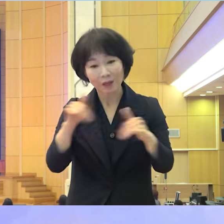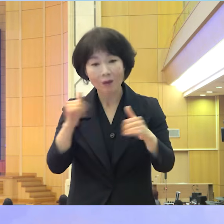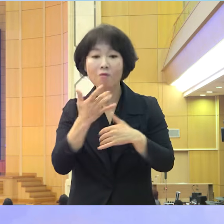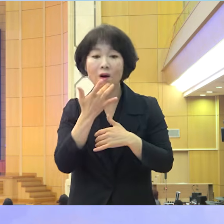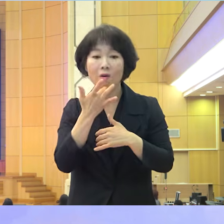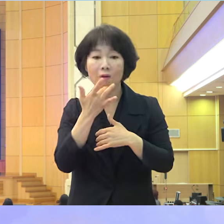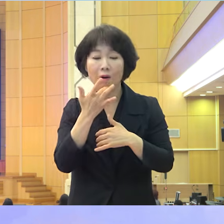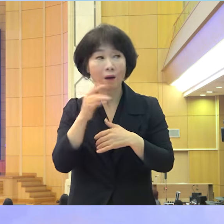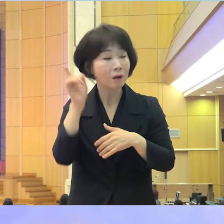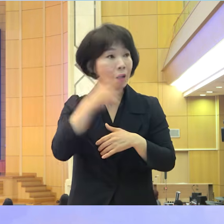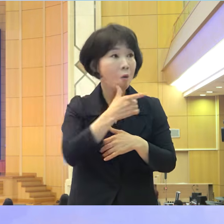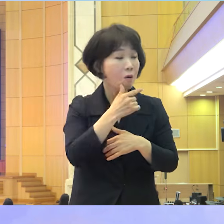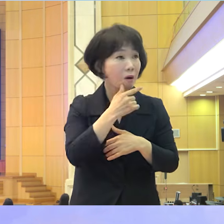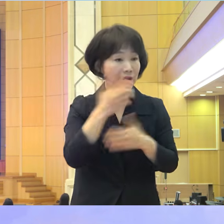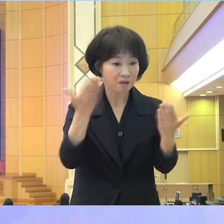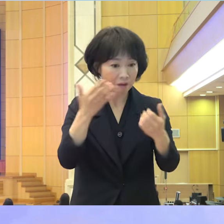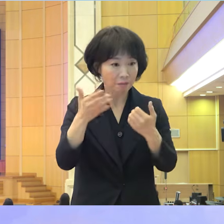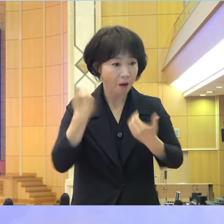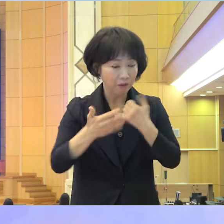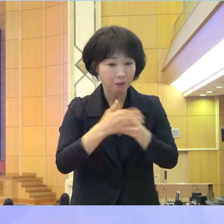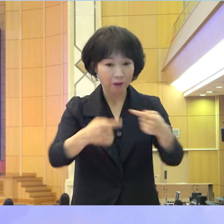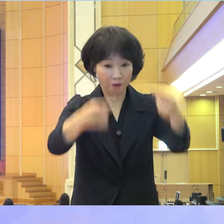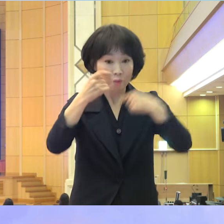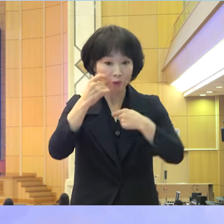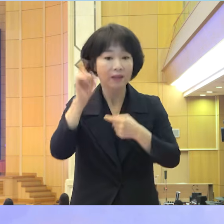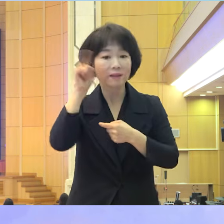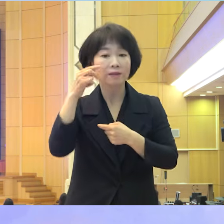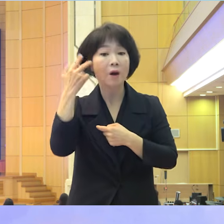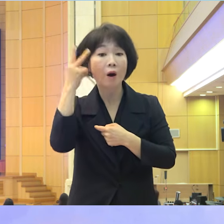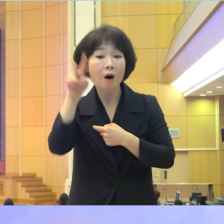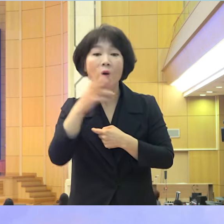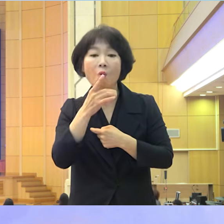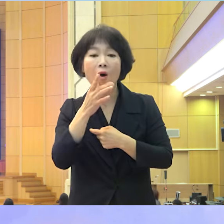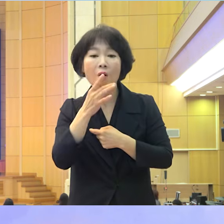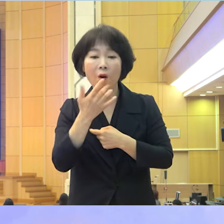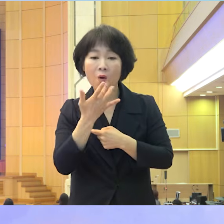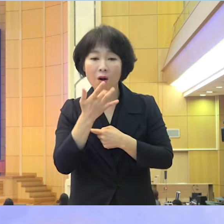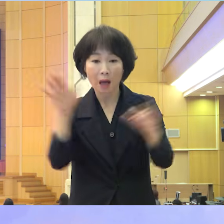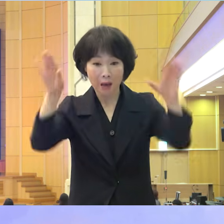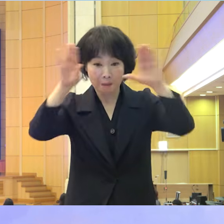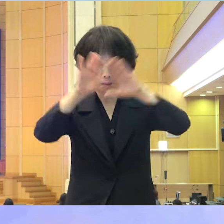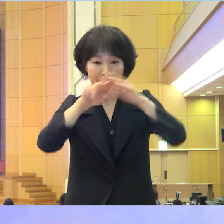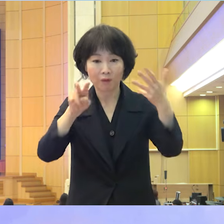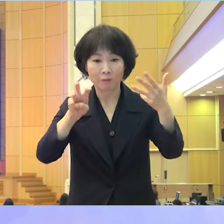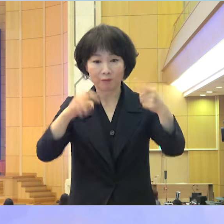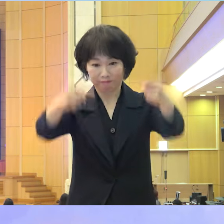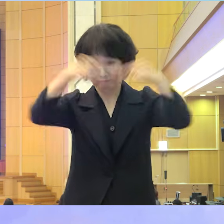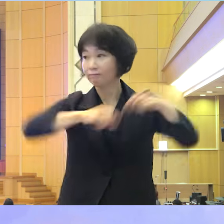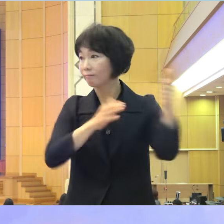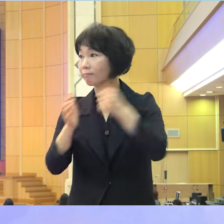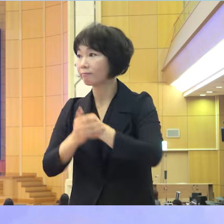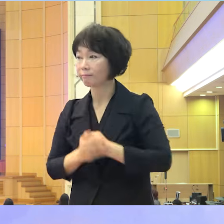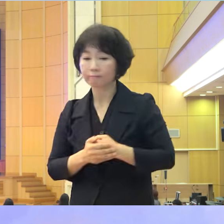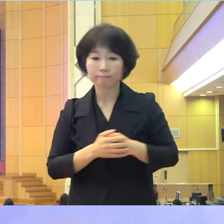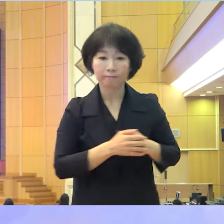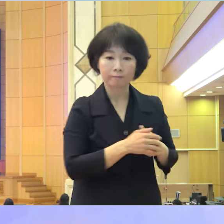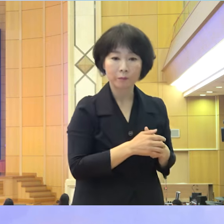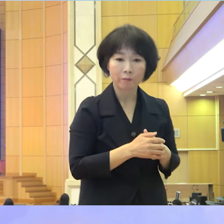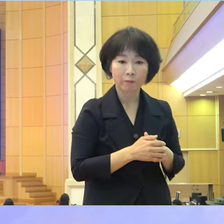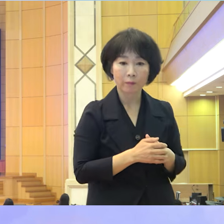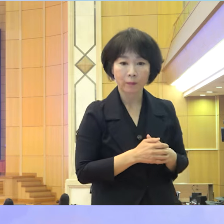혹시 월요일날 참석 못하신 분들은 화요일 밤 8시 30분에 일남 성전에서 교육이